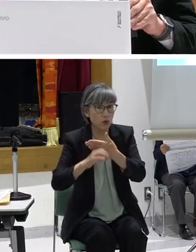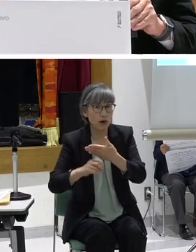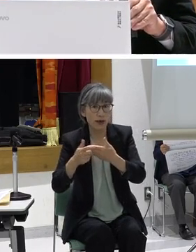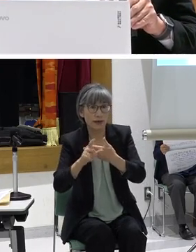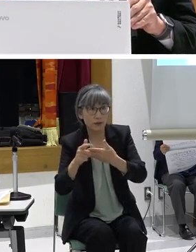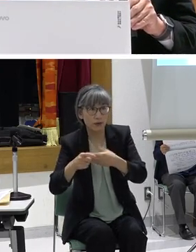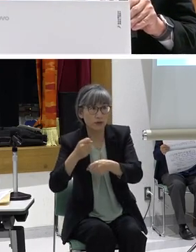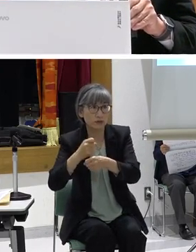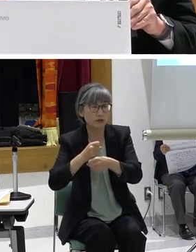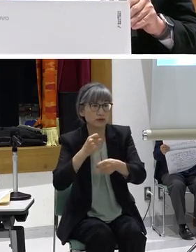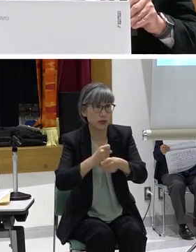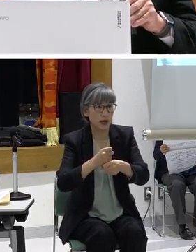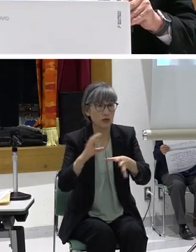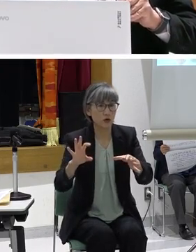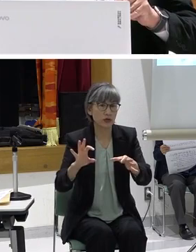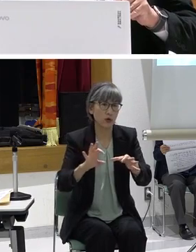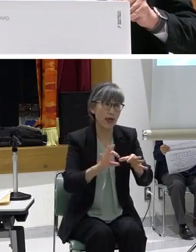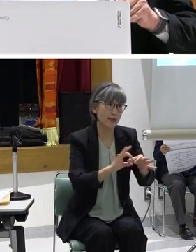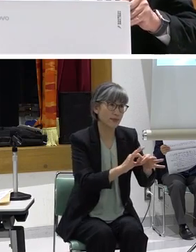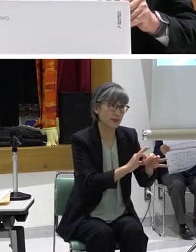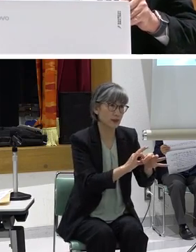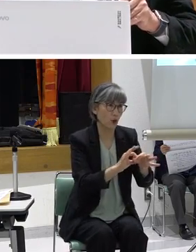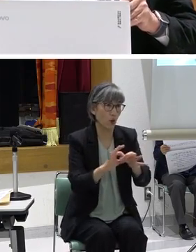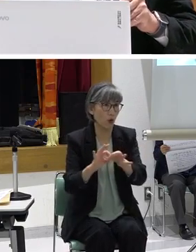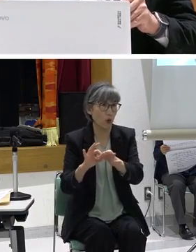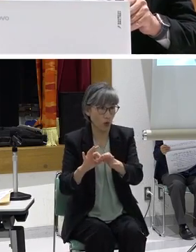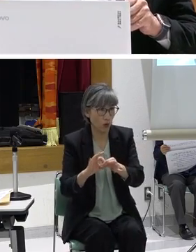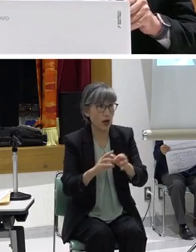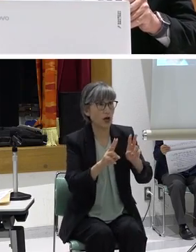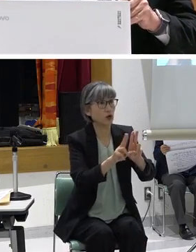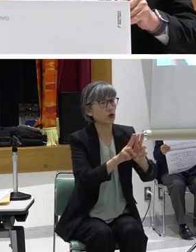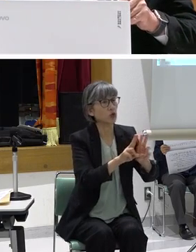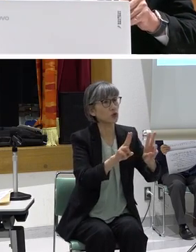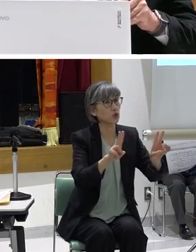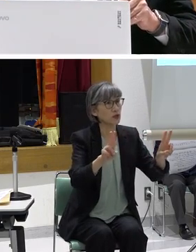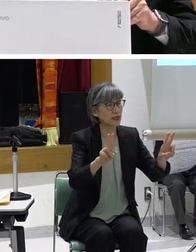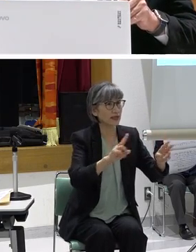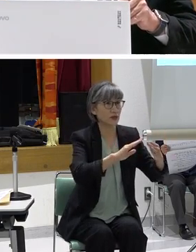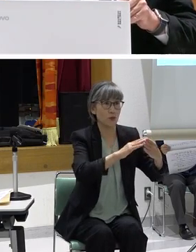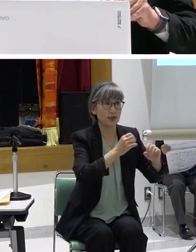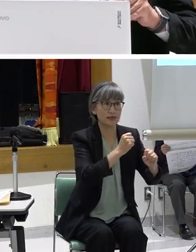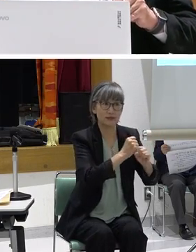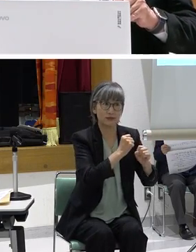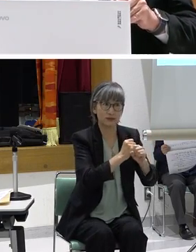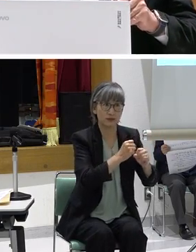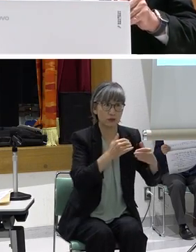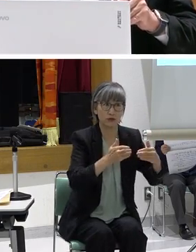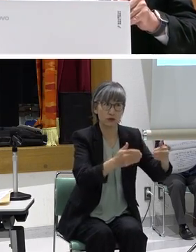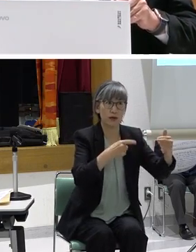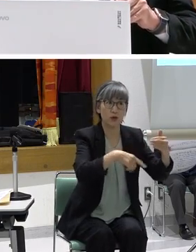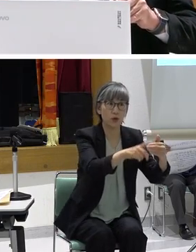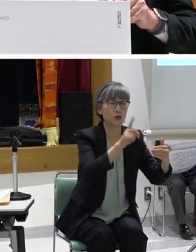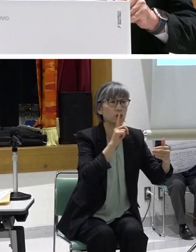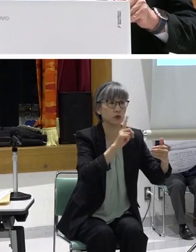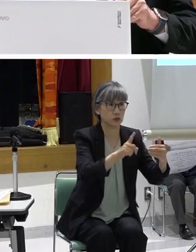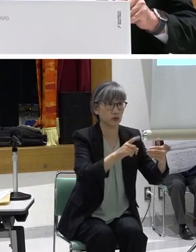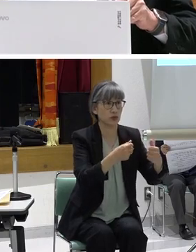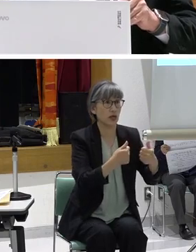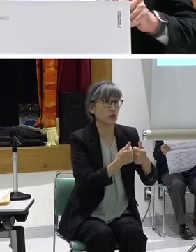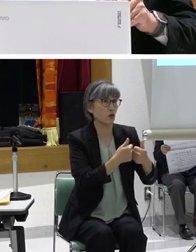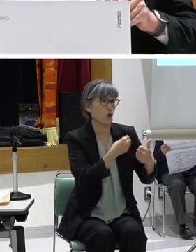それと連動させる形で、UD のまちづくり進めようということで、協議会